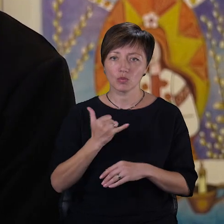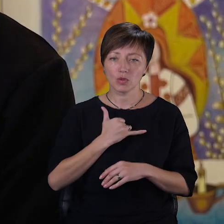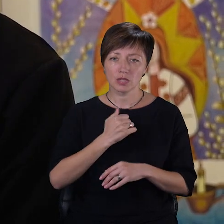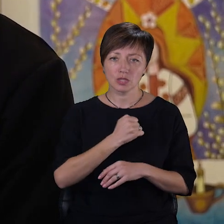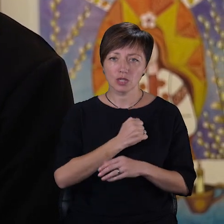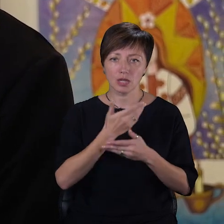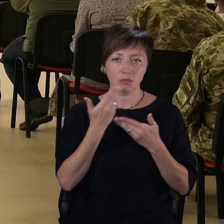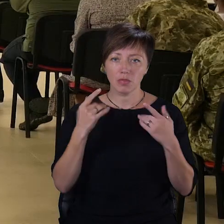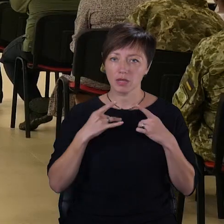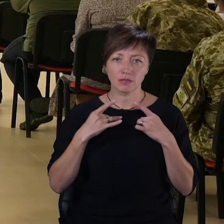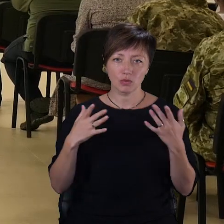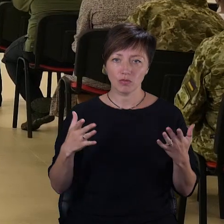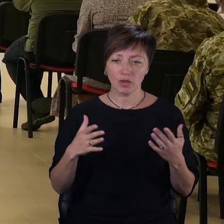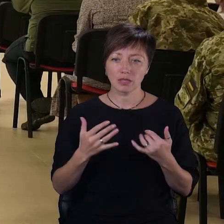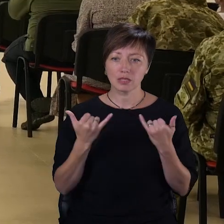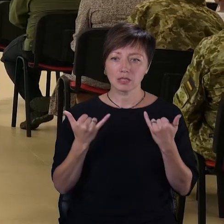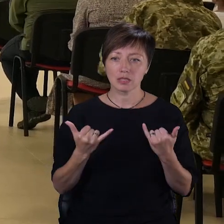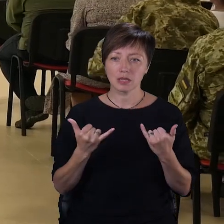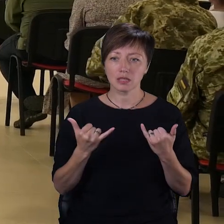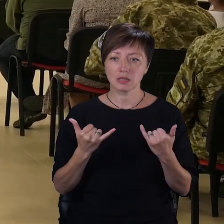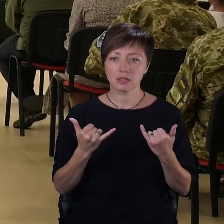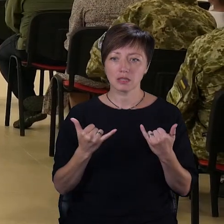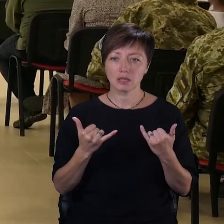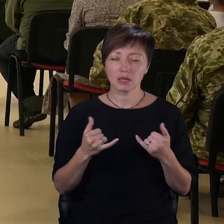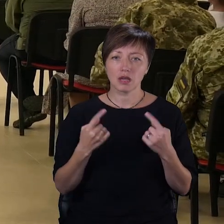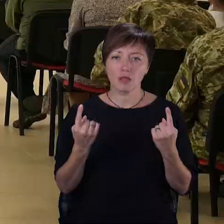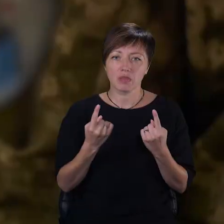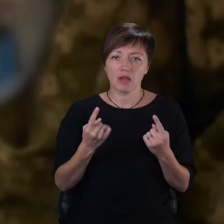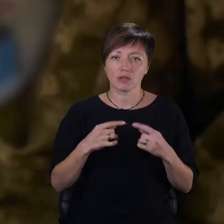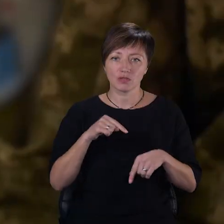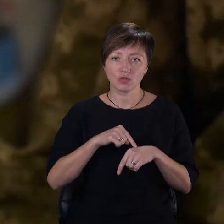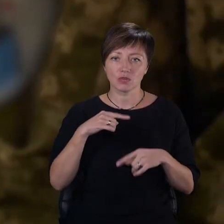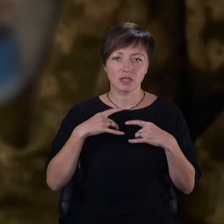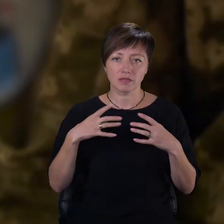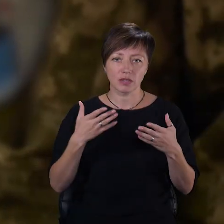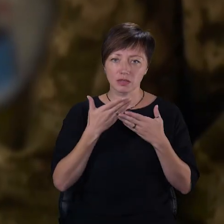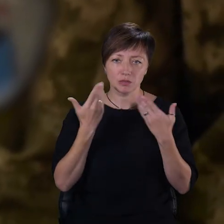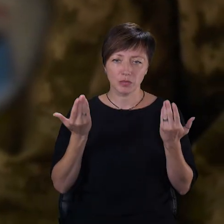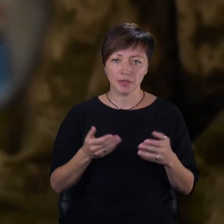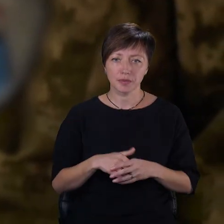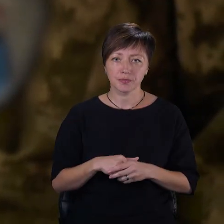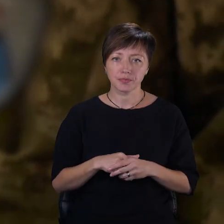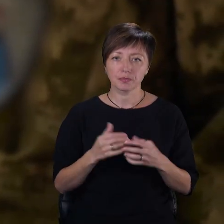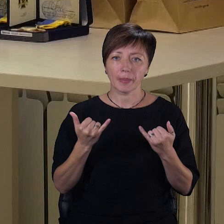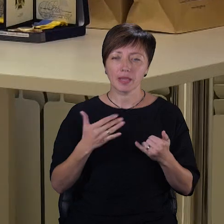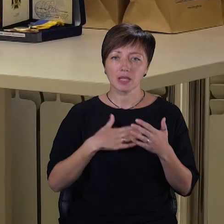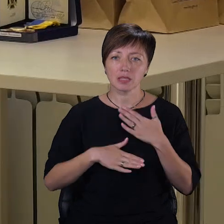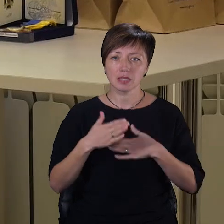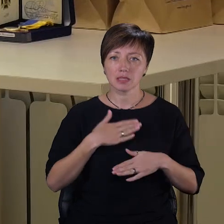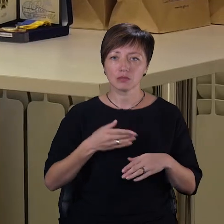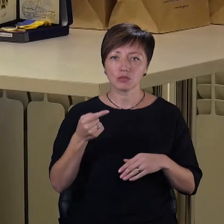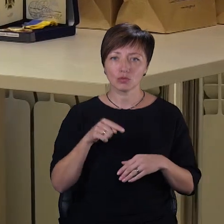жаль, немає святкувань. Зараз навіть якогось елементарного відчуття свята насправді немає. Зараз ми радіємо тому, що